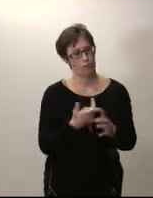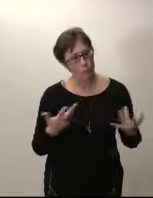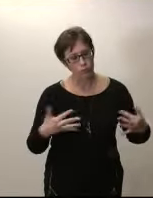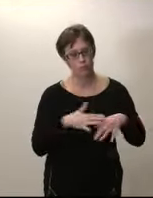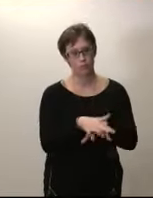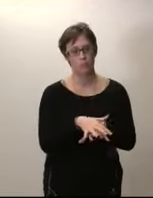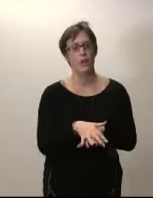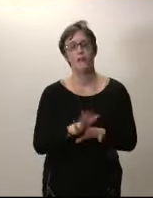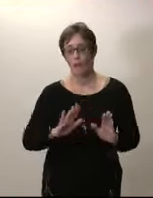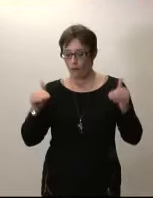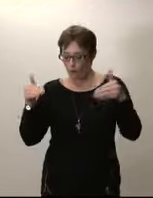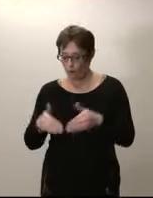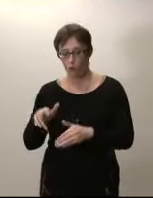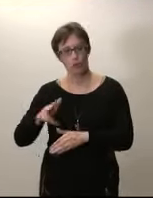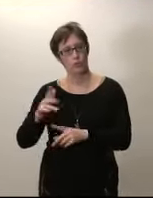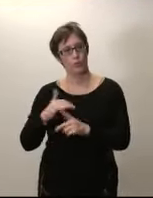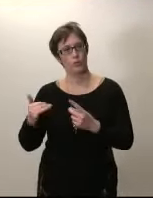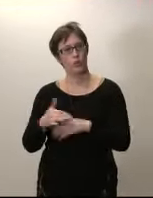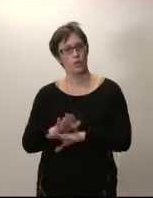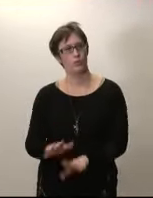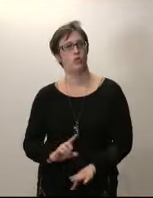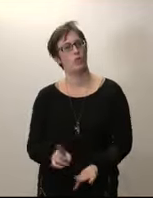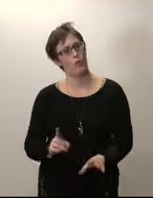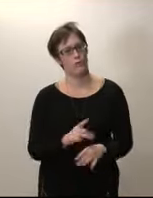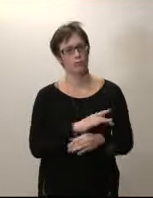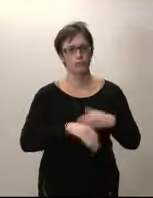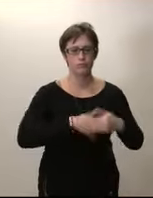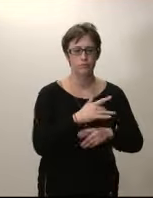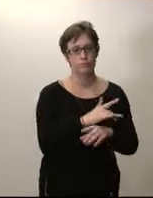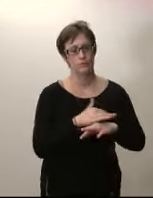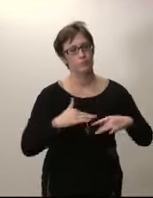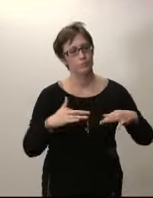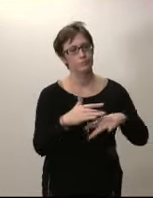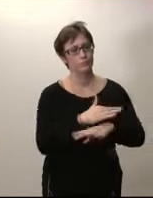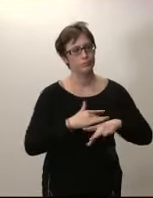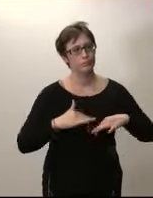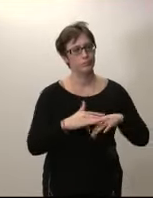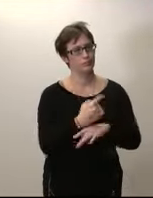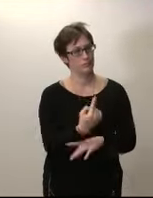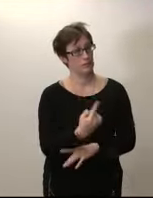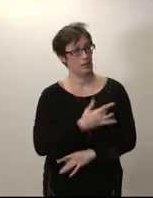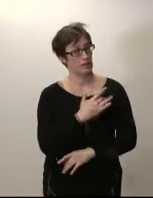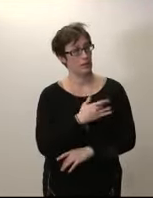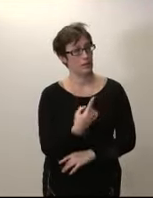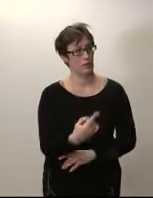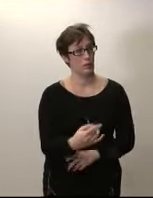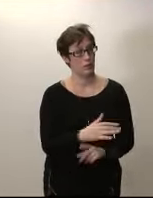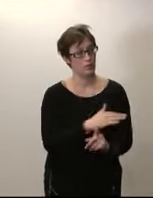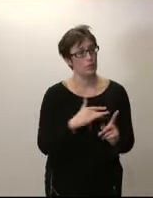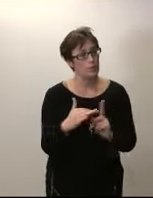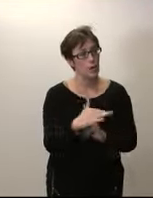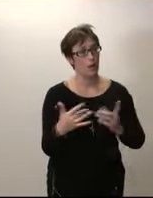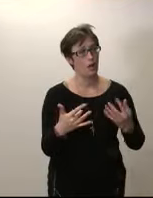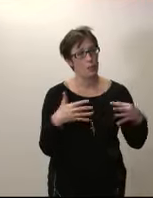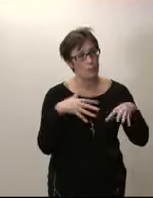logements sociaux. Donc je pense qu'on est tous intéressés, enfin, je l'espère, en tout cas, et moi, je suis intéressé par le fait de parler de mixité sociale et